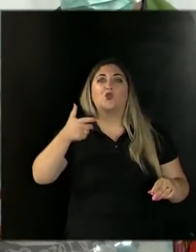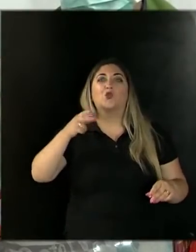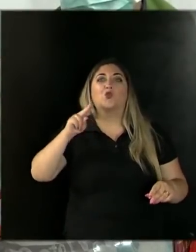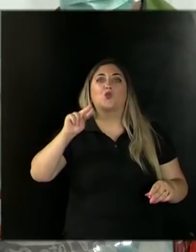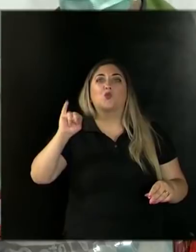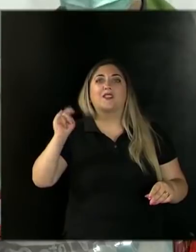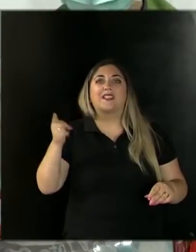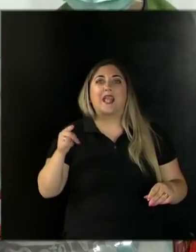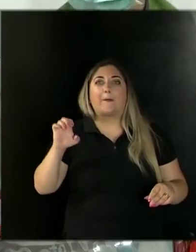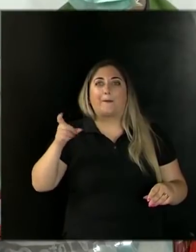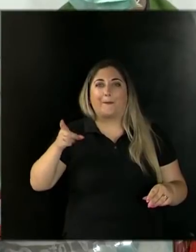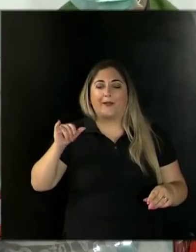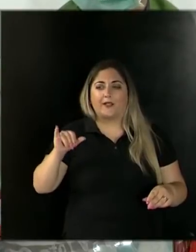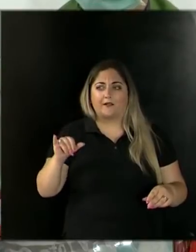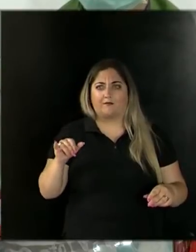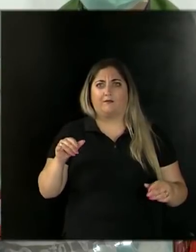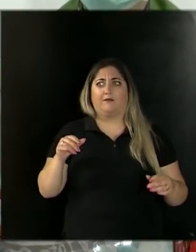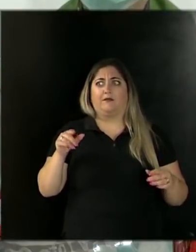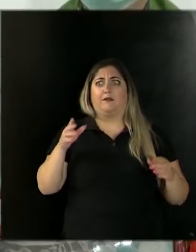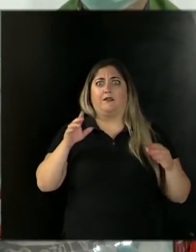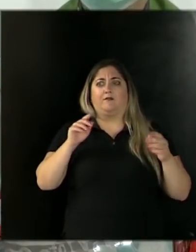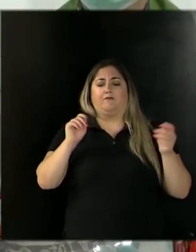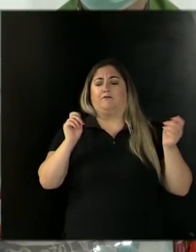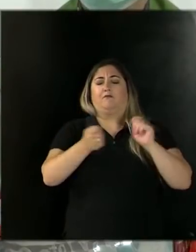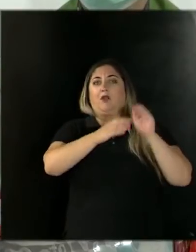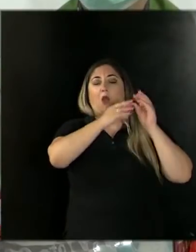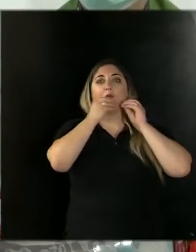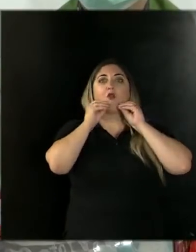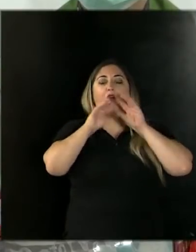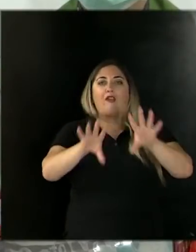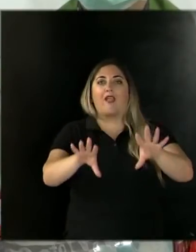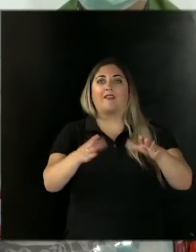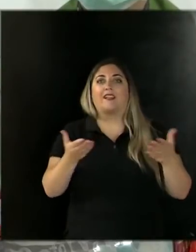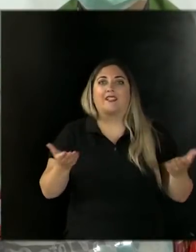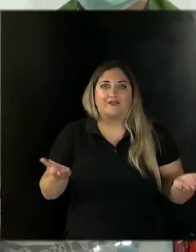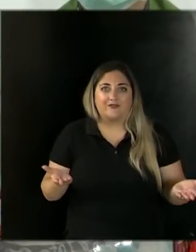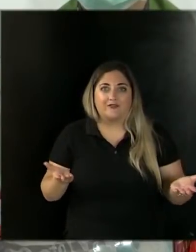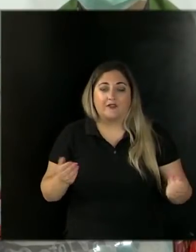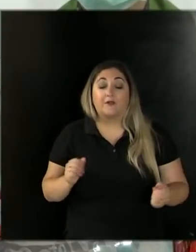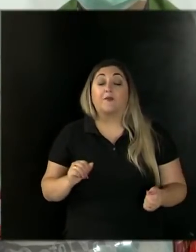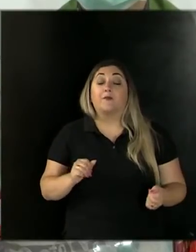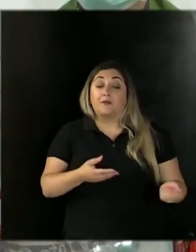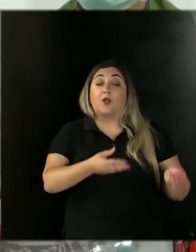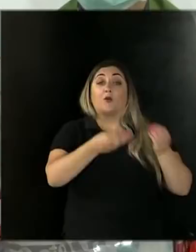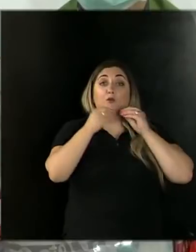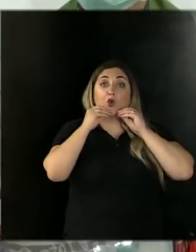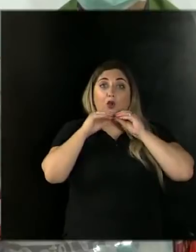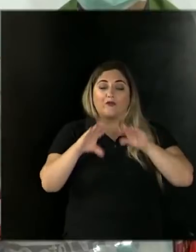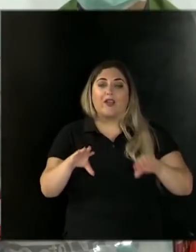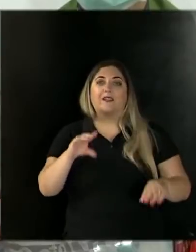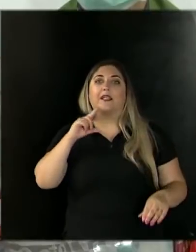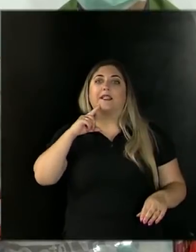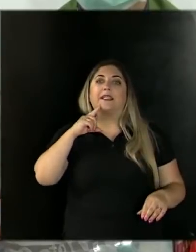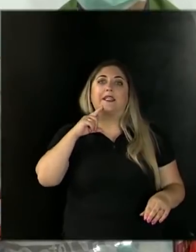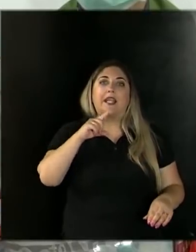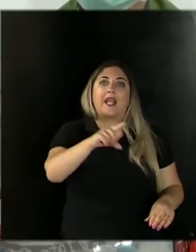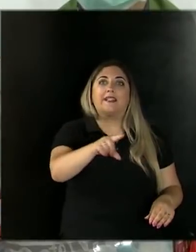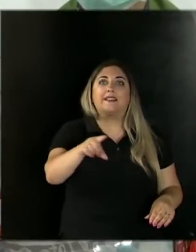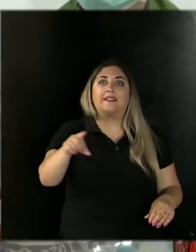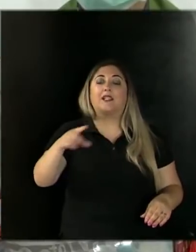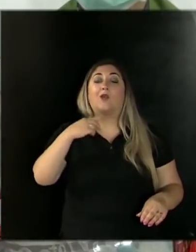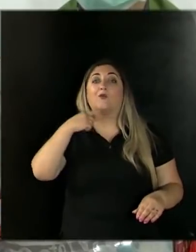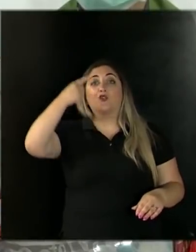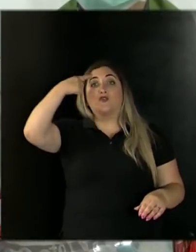jiġi qudiemhom bħala profeta. Il-profet huwa dak li jkellimna mhux